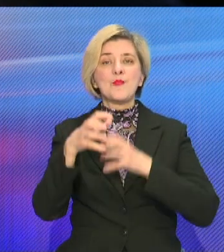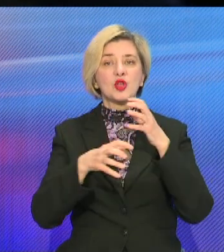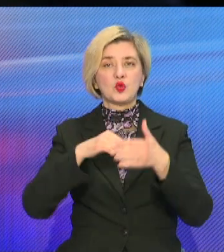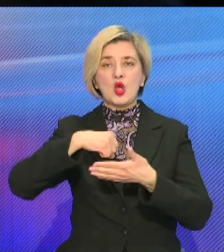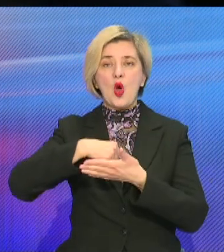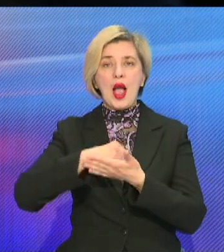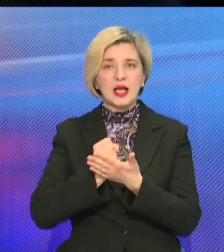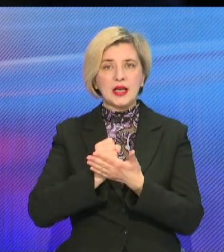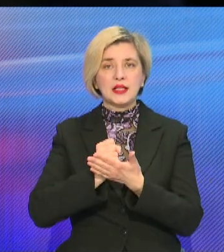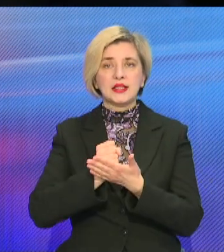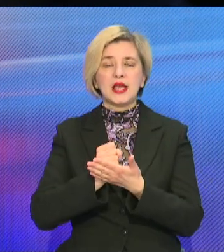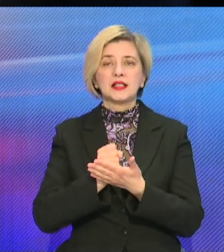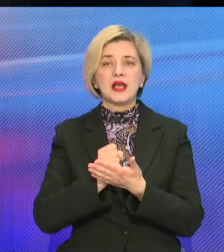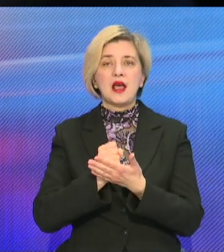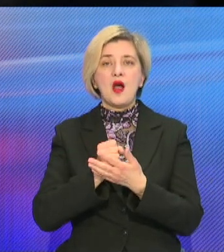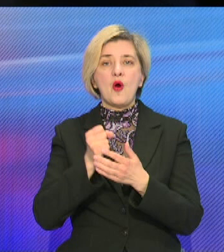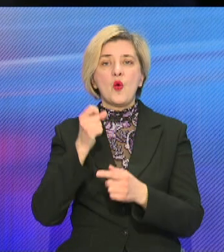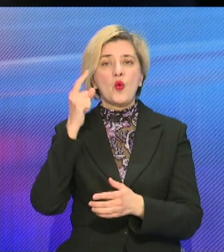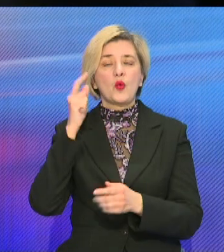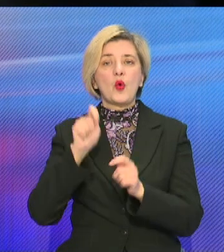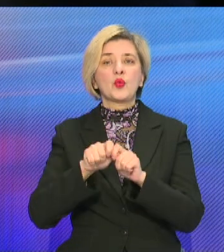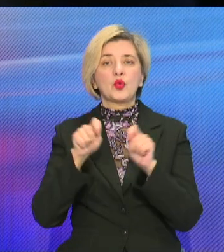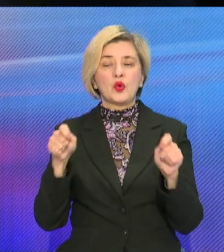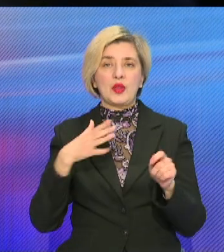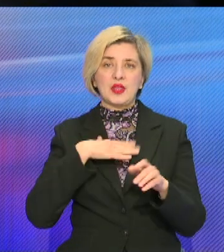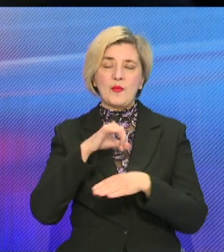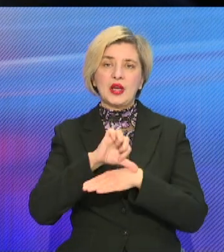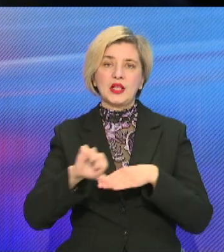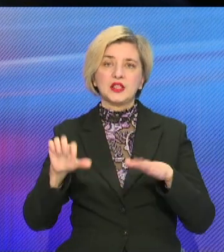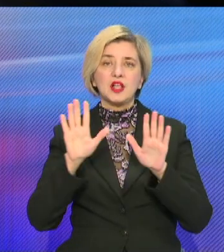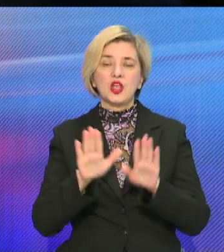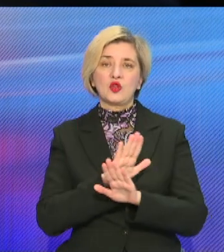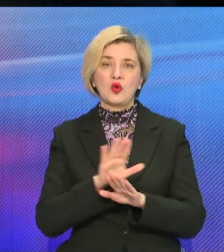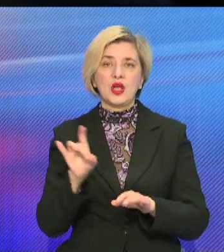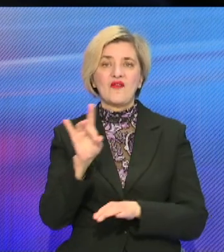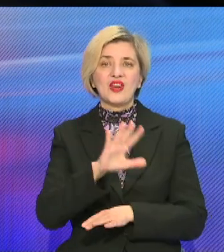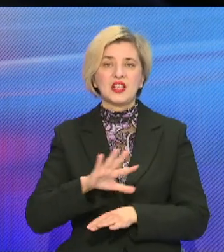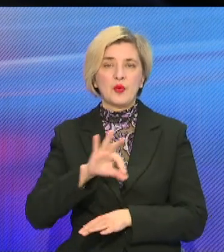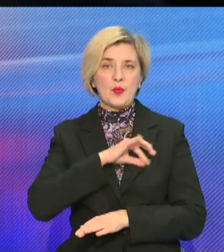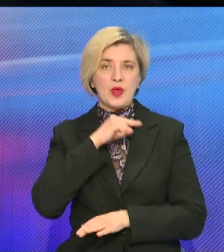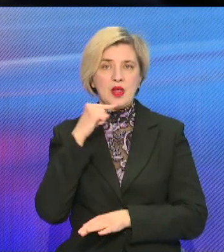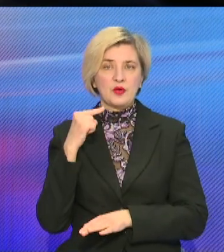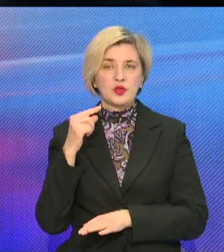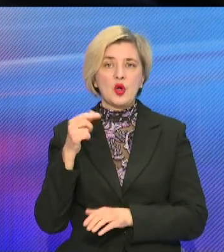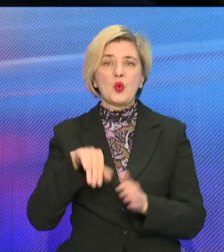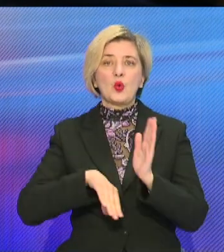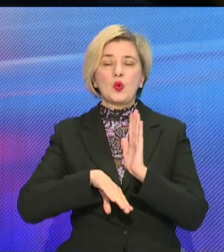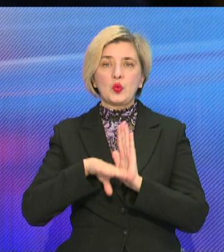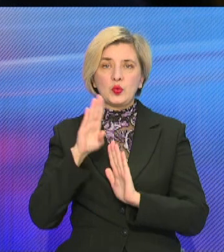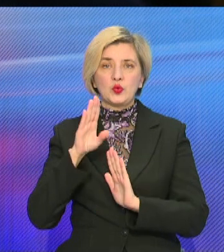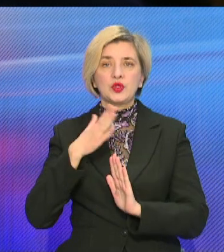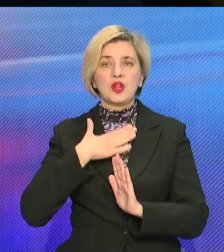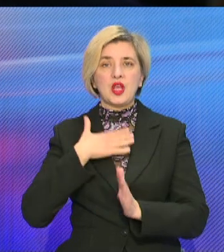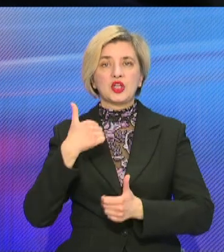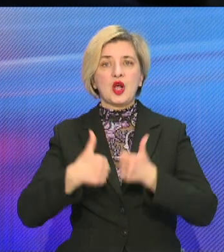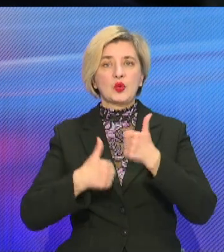она, безусловно, откроет нам границы не только в Республике Беларусь, усилит наши конкурентные